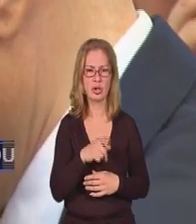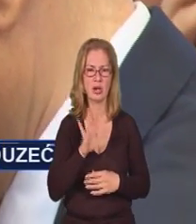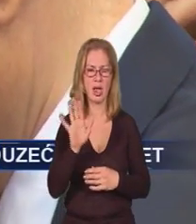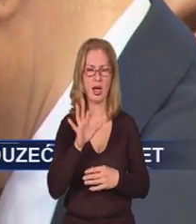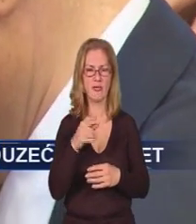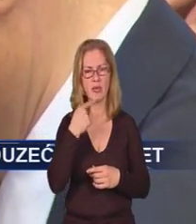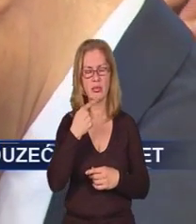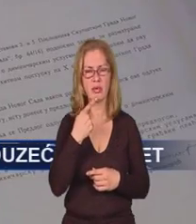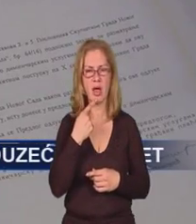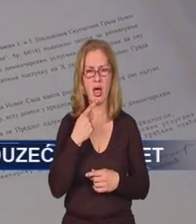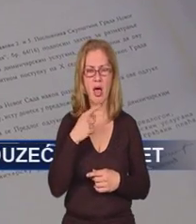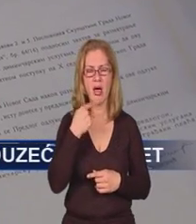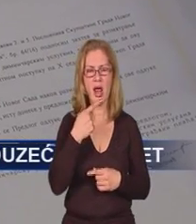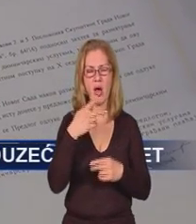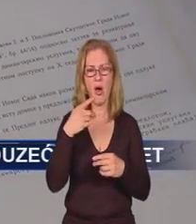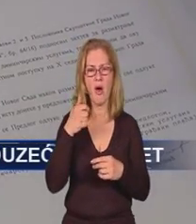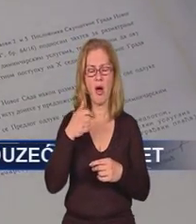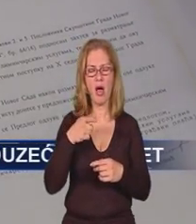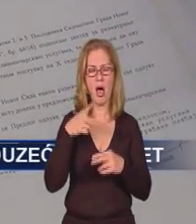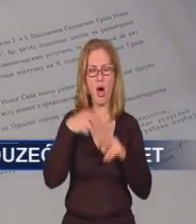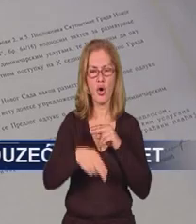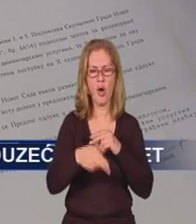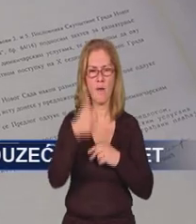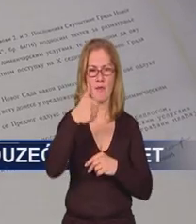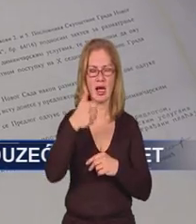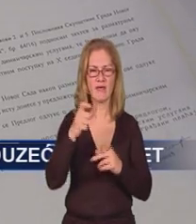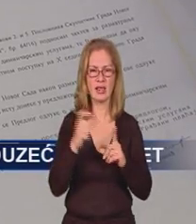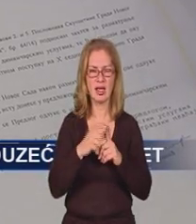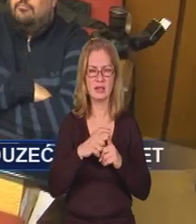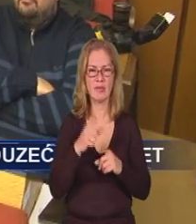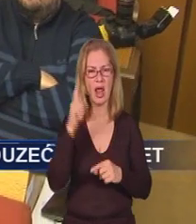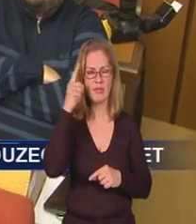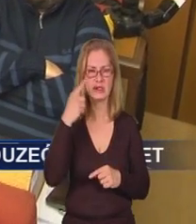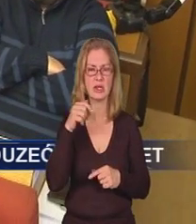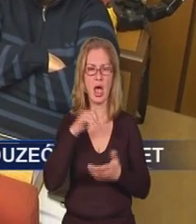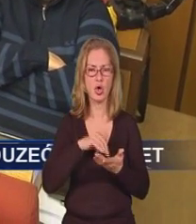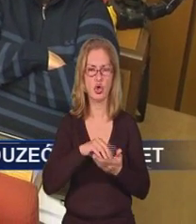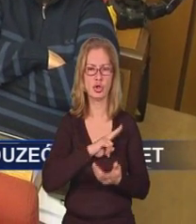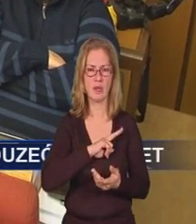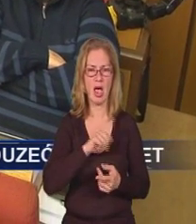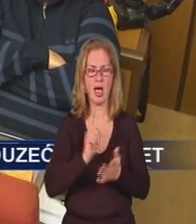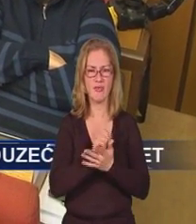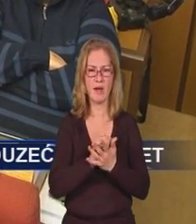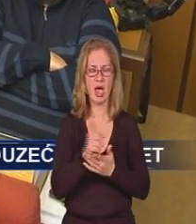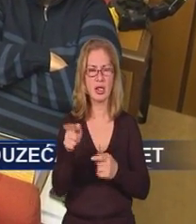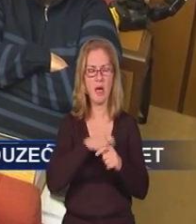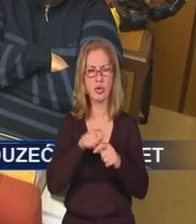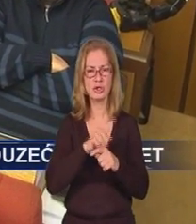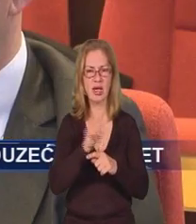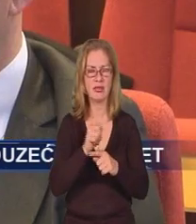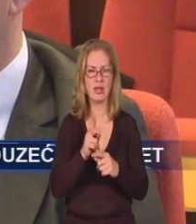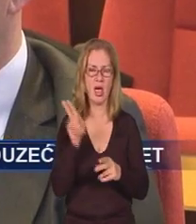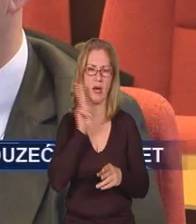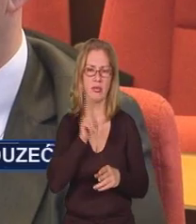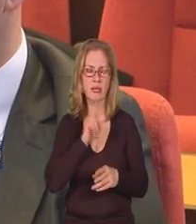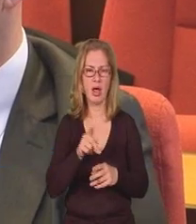navode demantovao i rekao da je rok 1. decembar, te da je ostalo još dovoljno vremena. On je objasnio da proces nije jednostavan jer